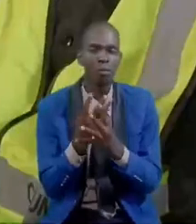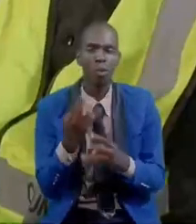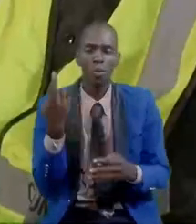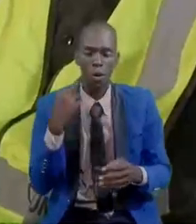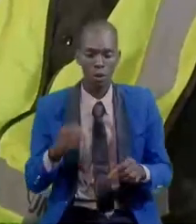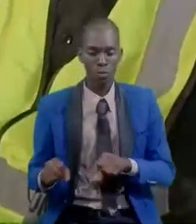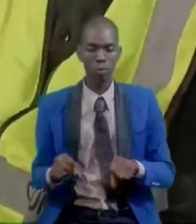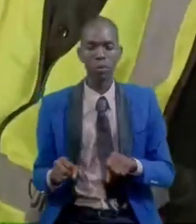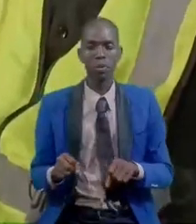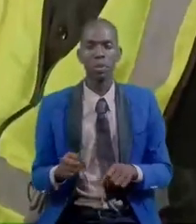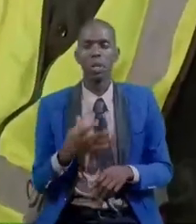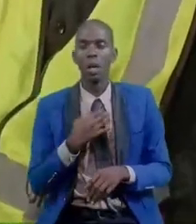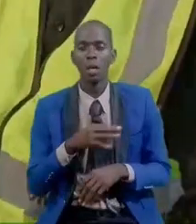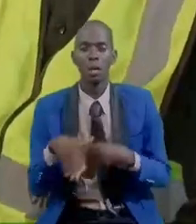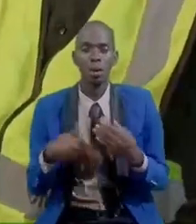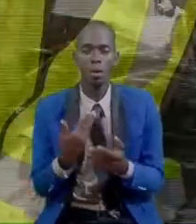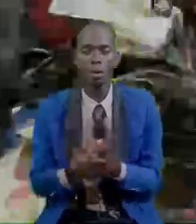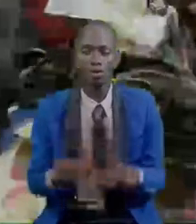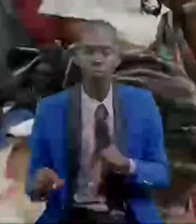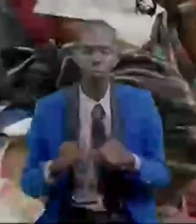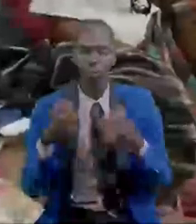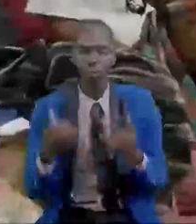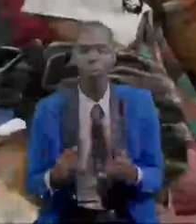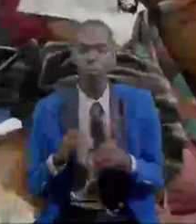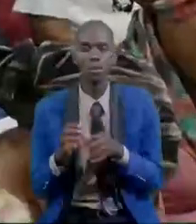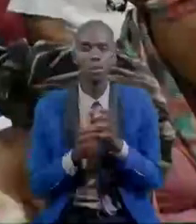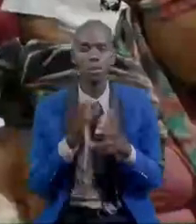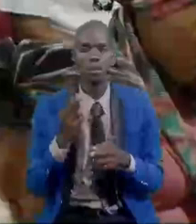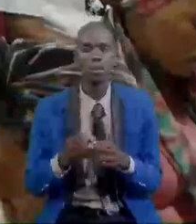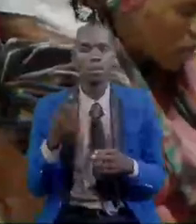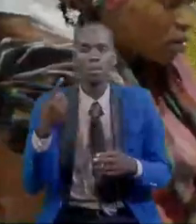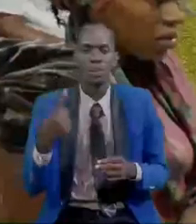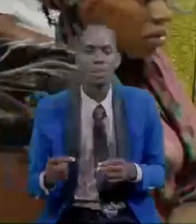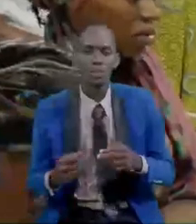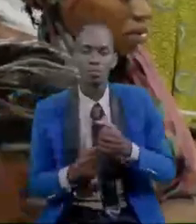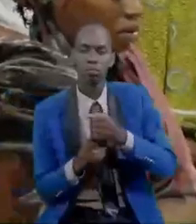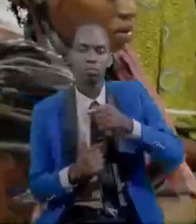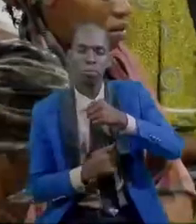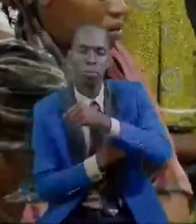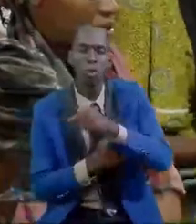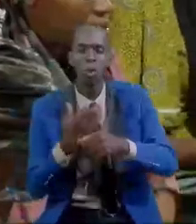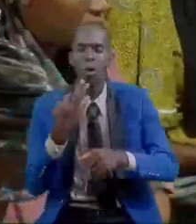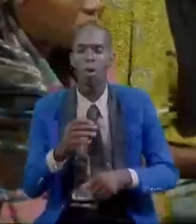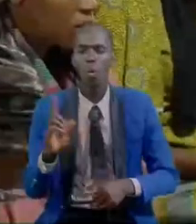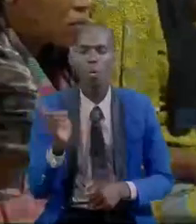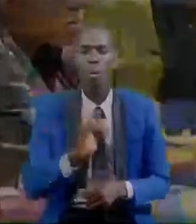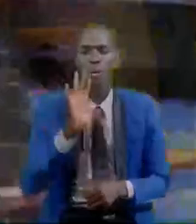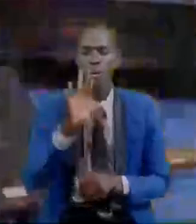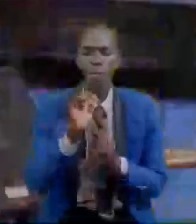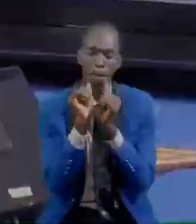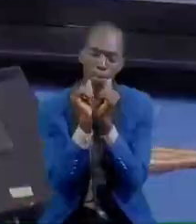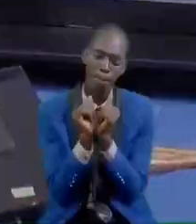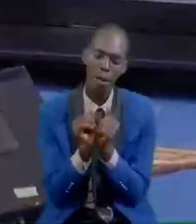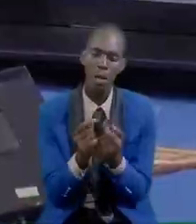sont déjà ébranlés. J'ai dit, ils sont déjà ébranlés. Les fondements de là où tel, d'où vient